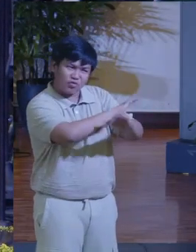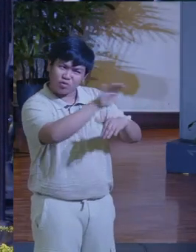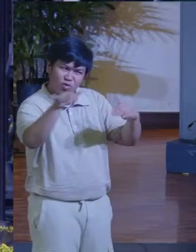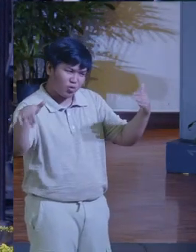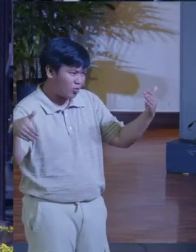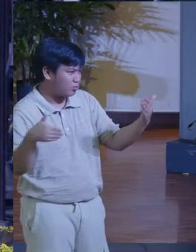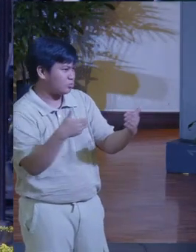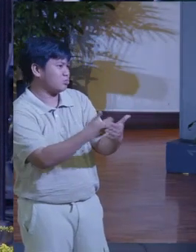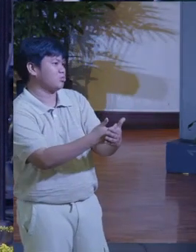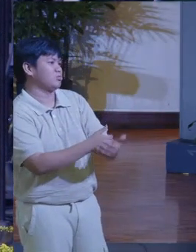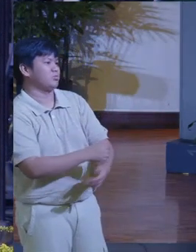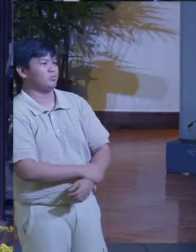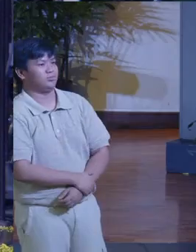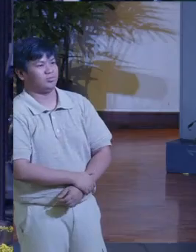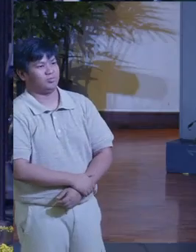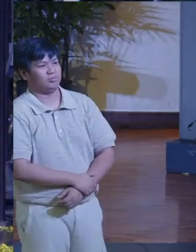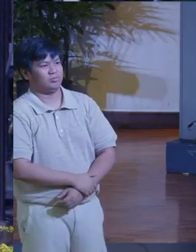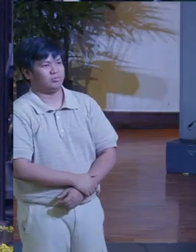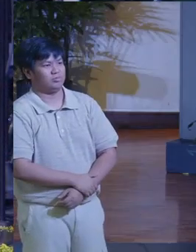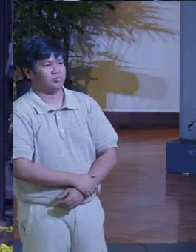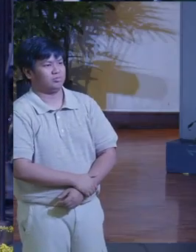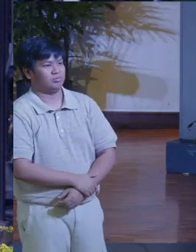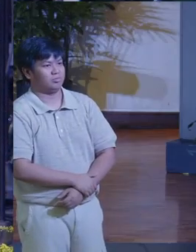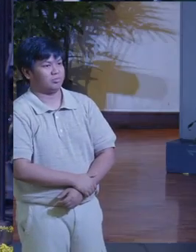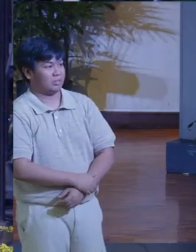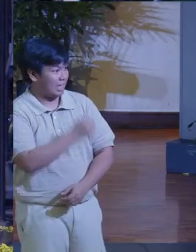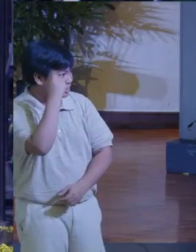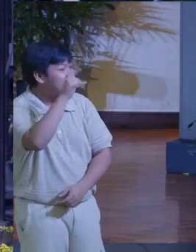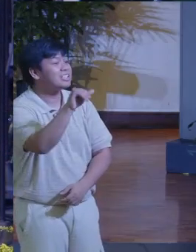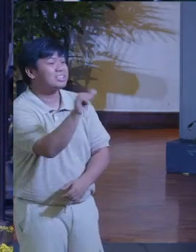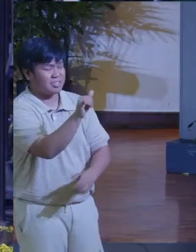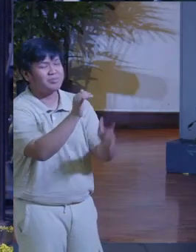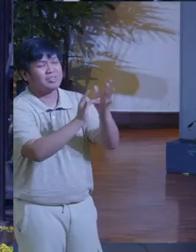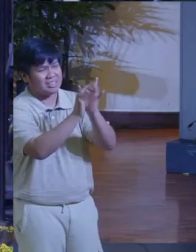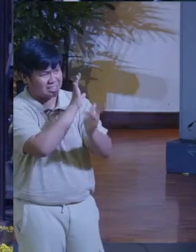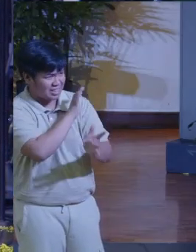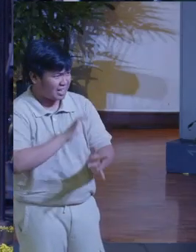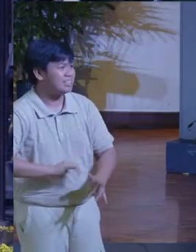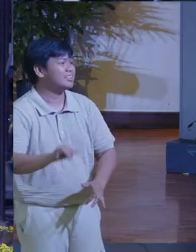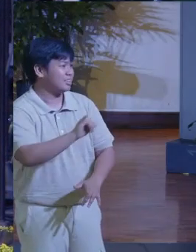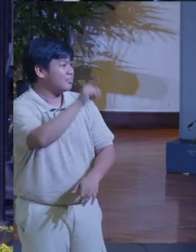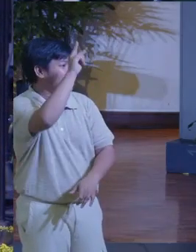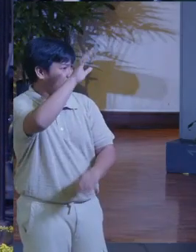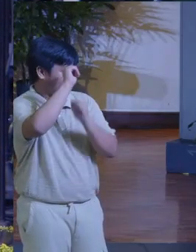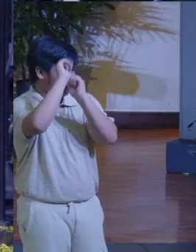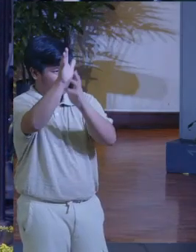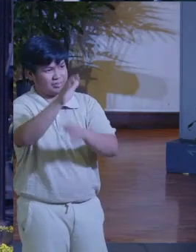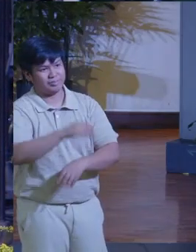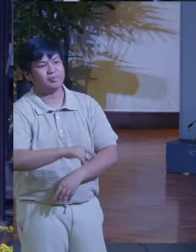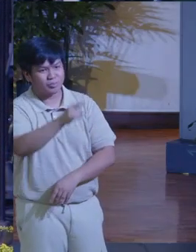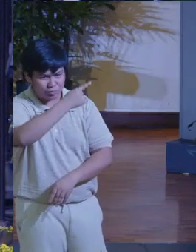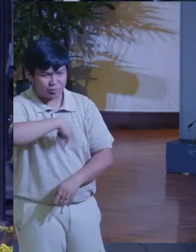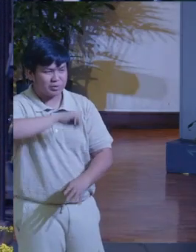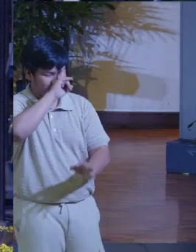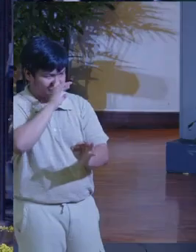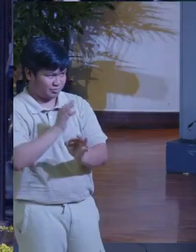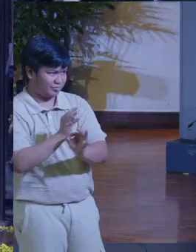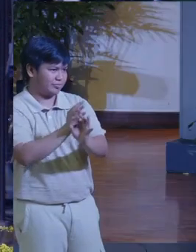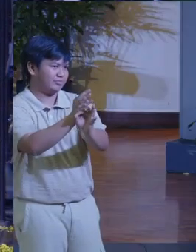Diyos. Mga kapatid, ganyan na po tayo ngayon na nanampalataya sa